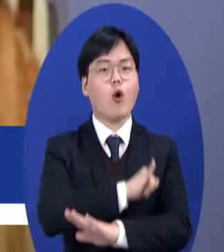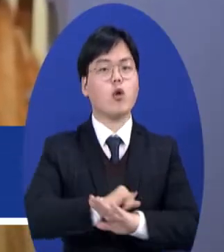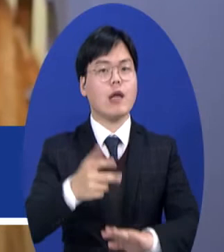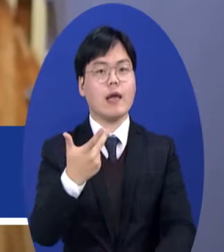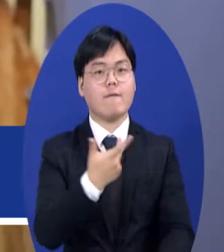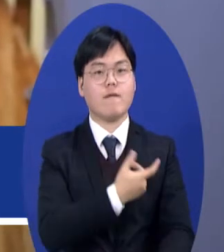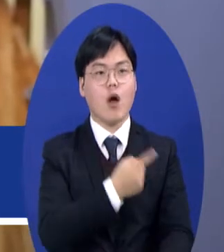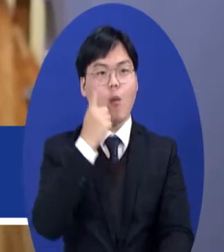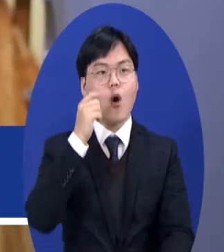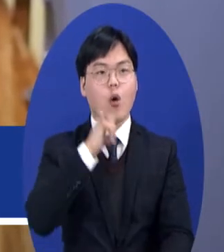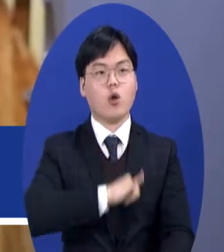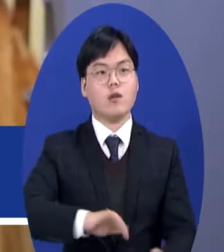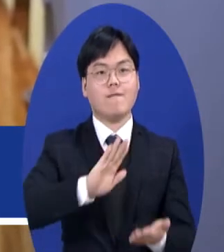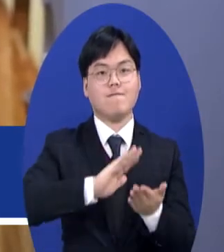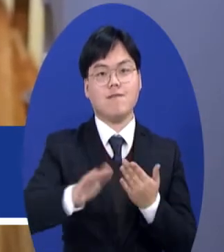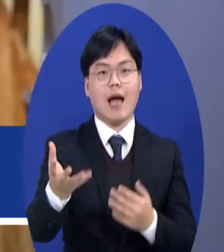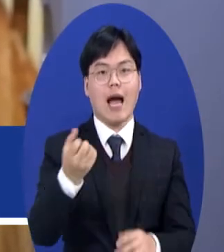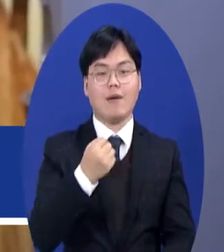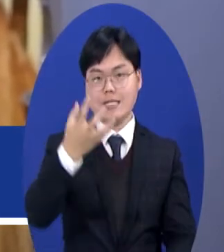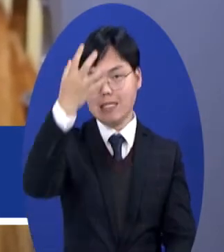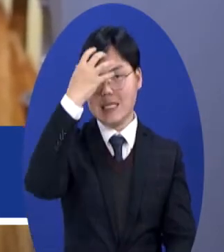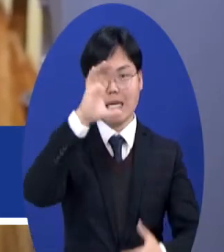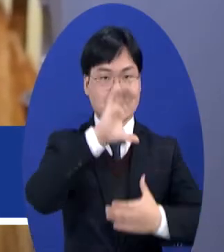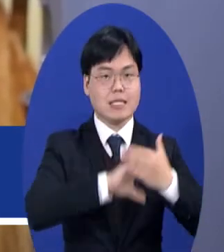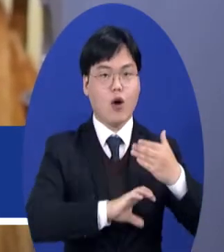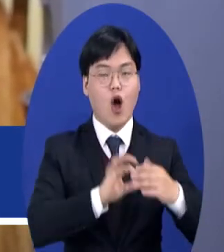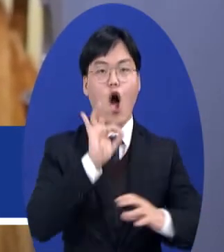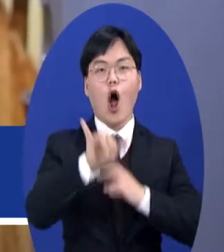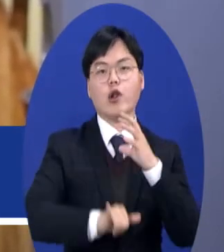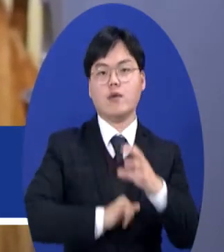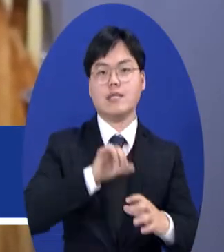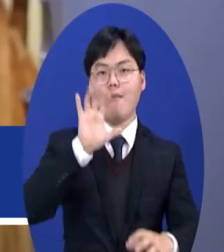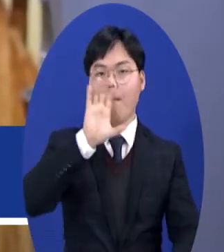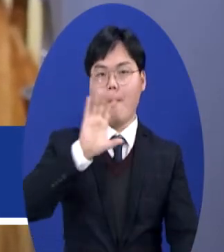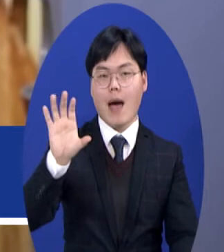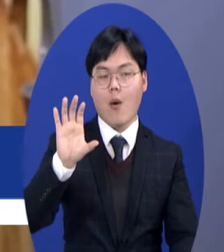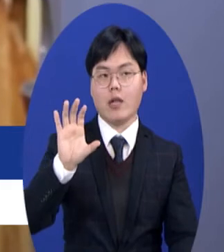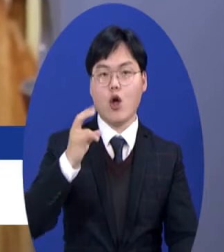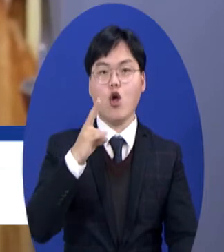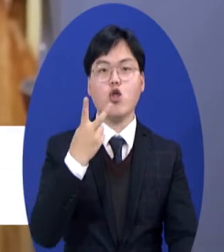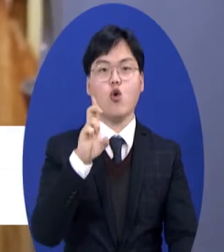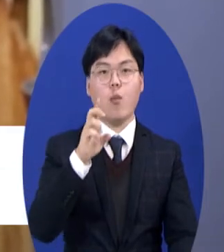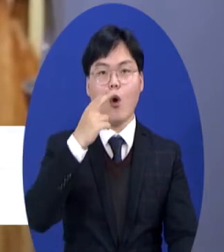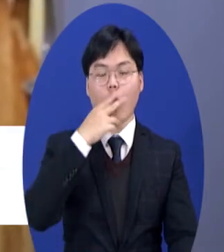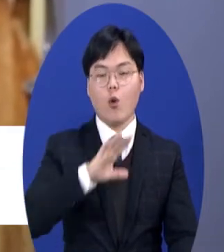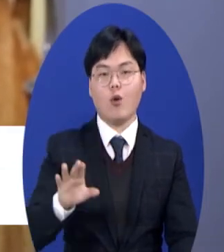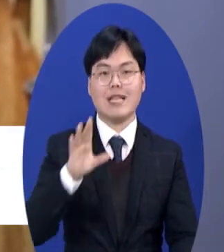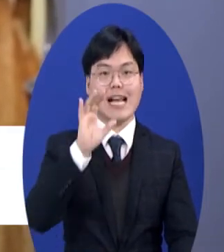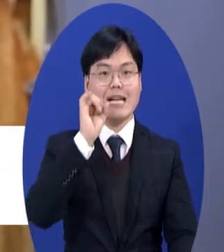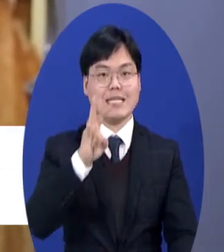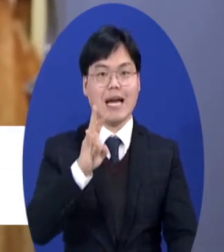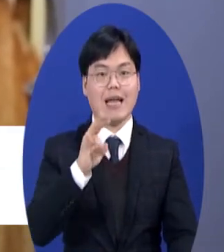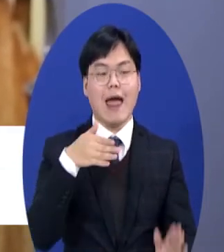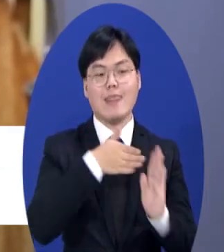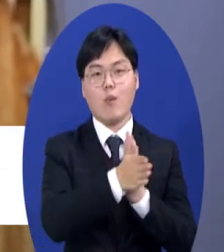вакциныг Монгол улс худалдан авахтаа бол засгийн газрын санхүүжилт дээр олон улсын байгууллага буюу нүби хүүхдийн сангаар дамжуулж худалдан